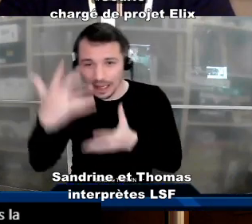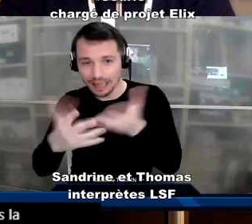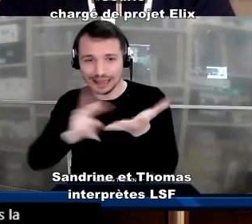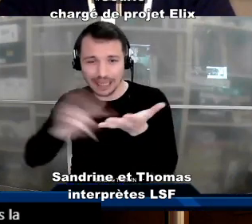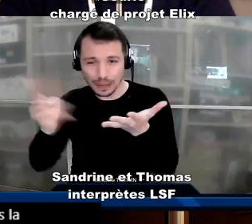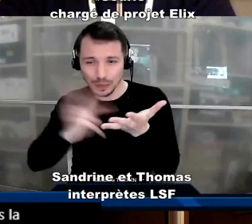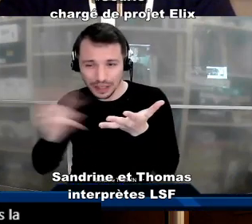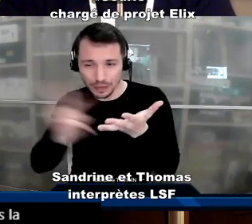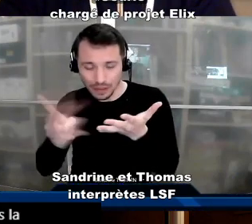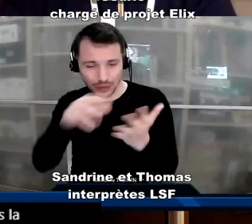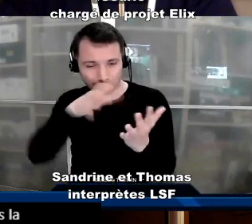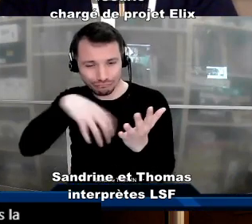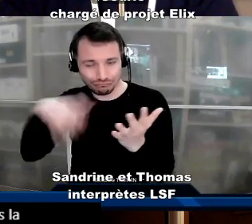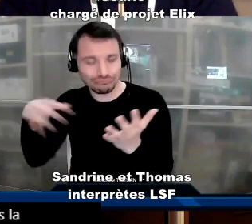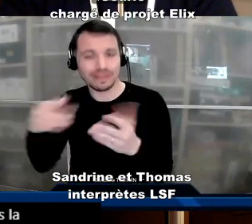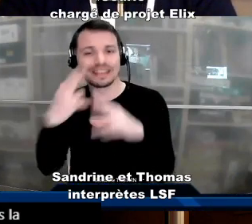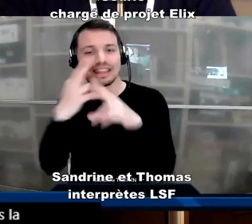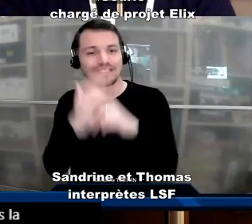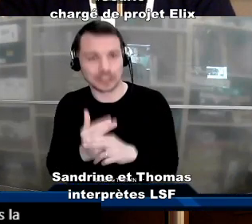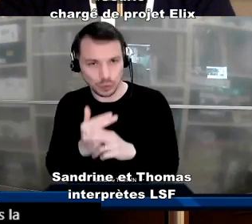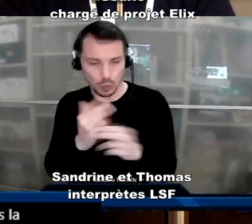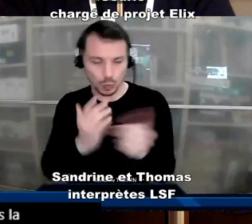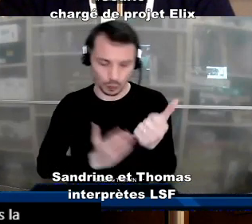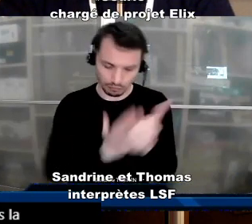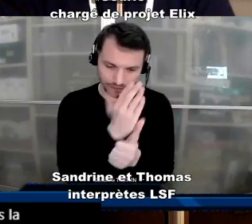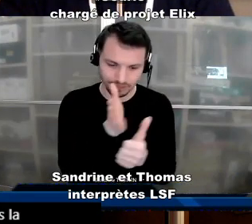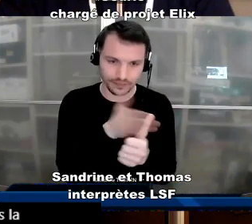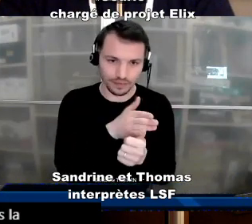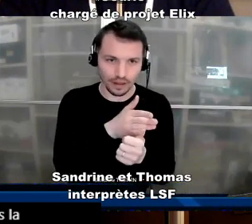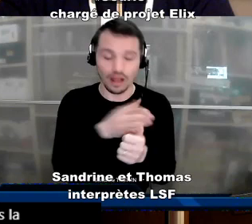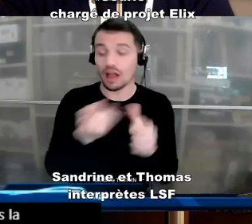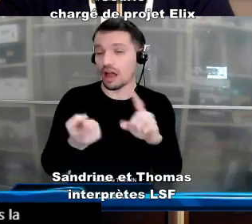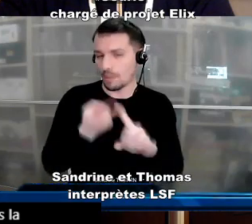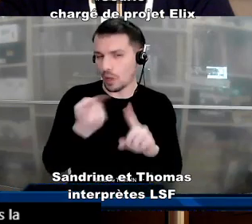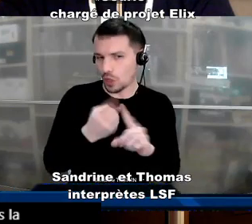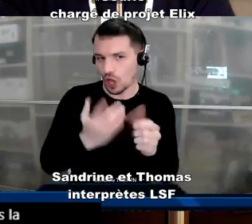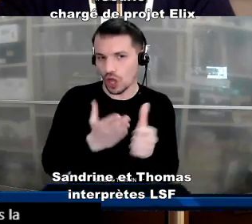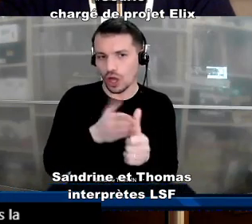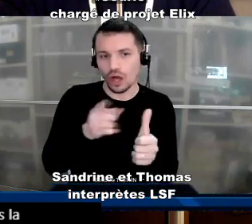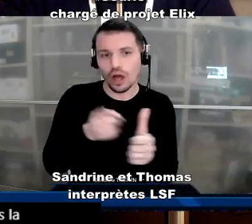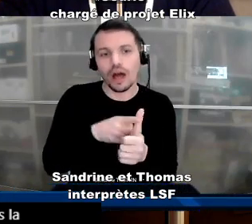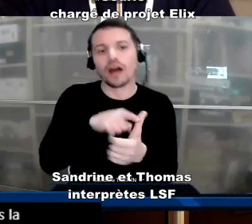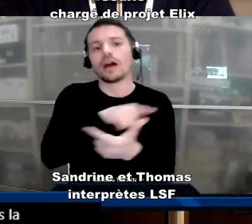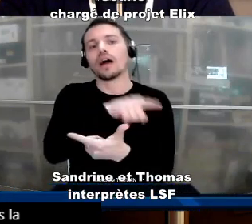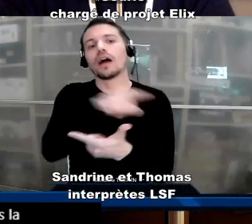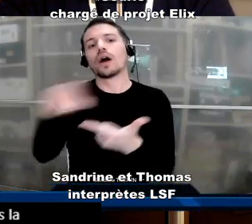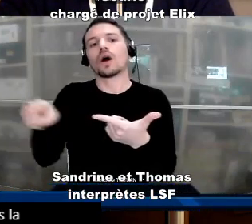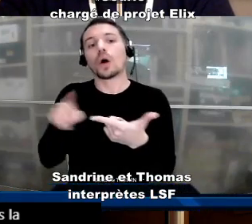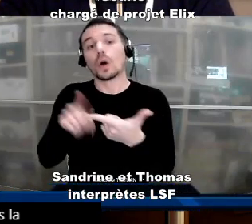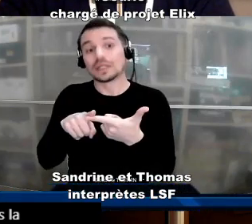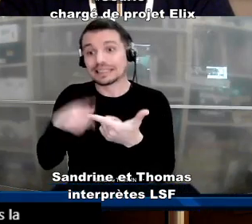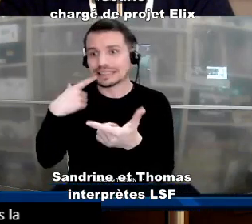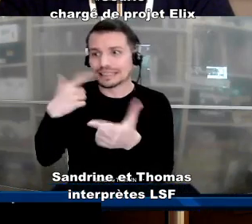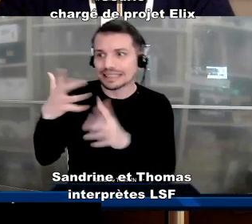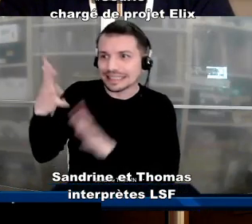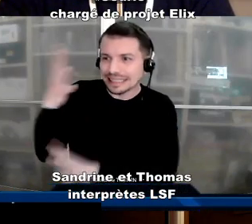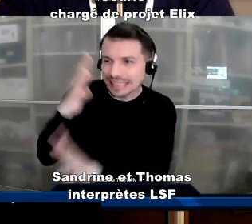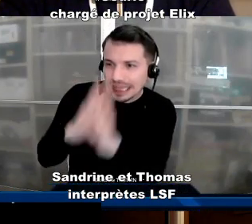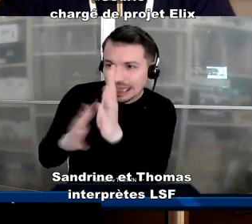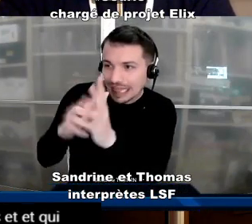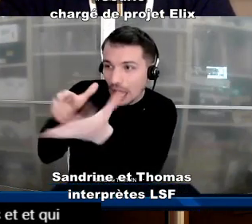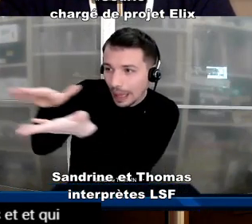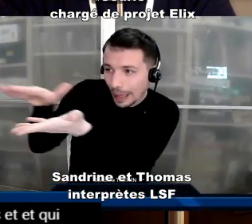de définition. Donc ça, c'est une partie vraiment importante. Et puis après, il y a les récoltes de signes. Et donc